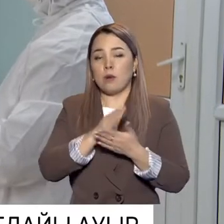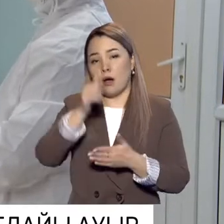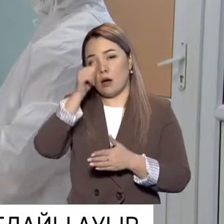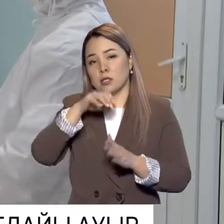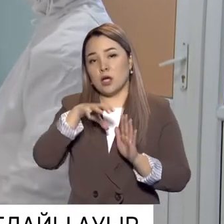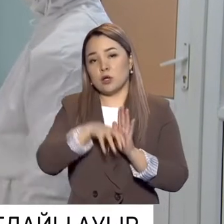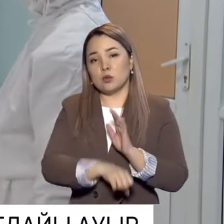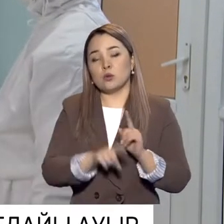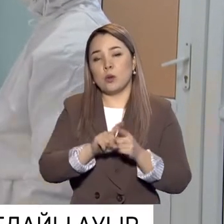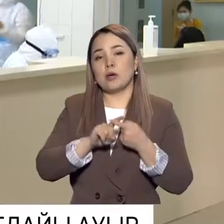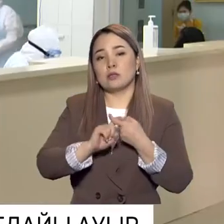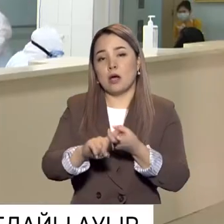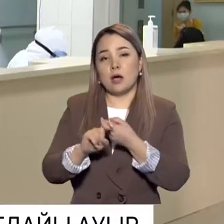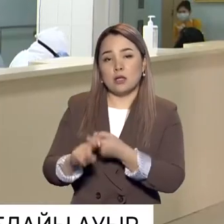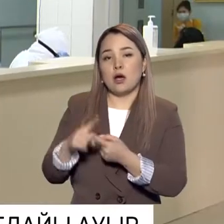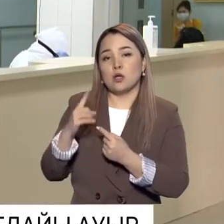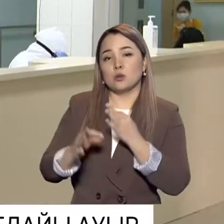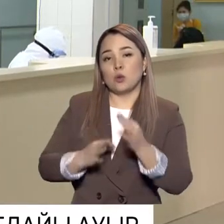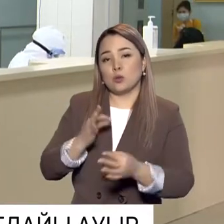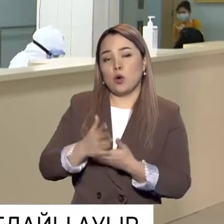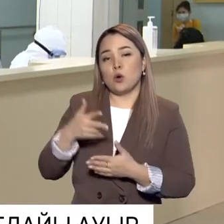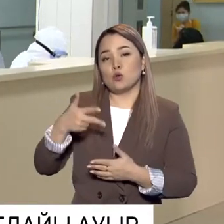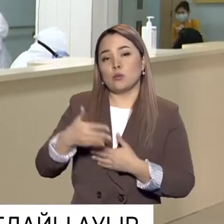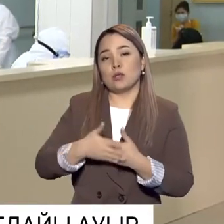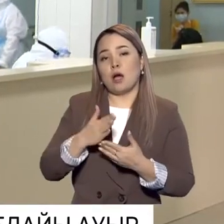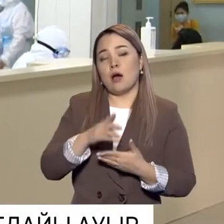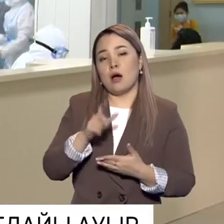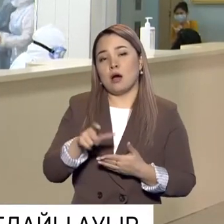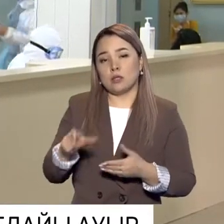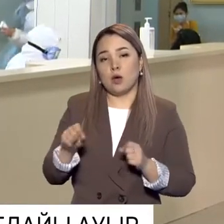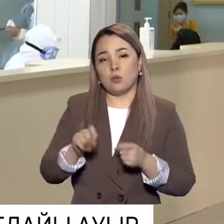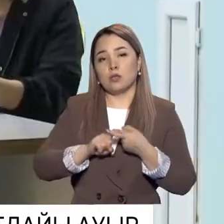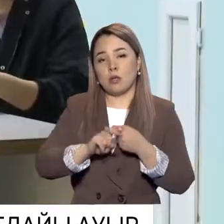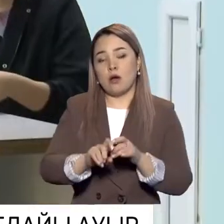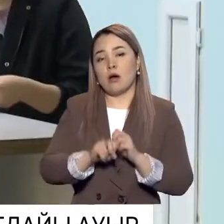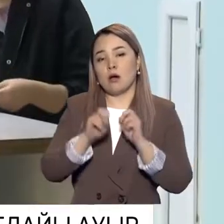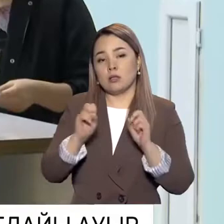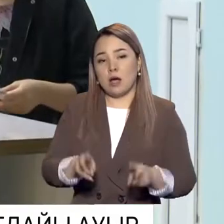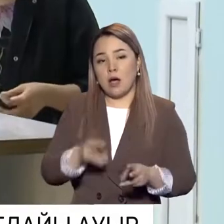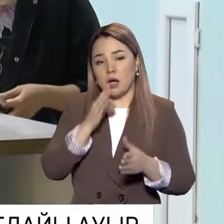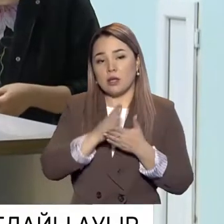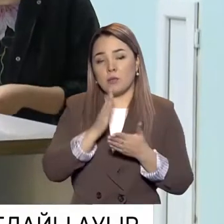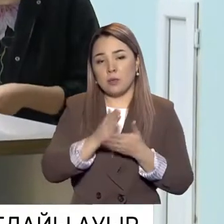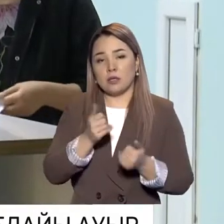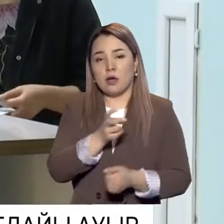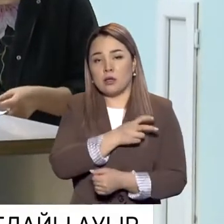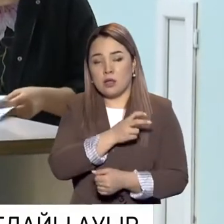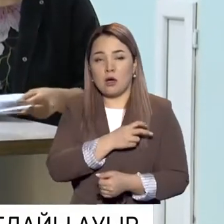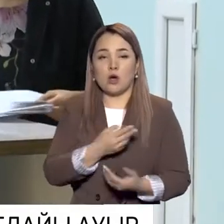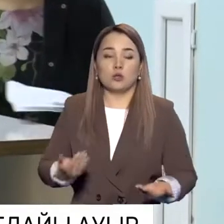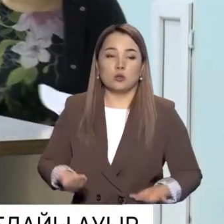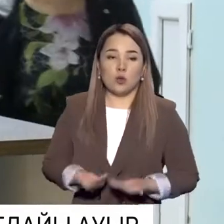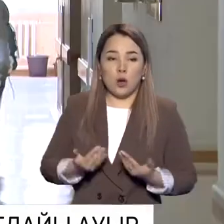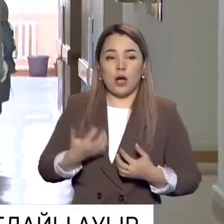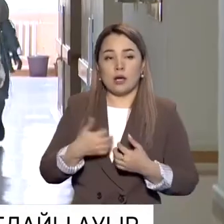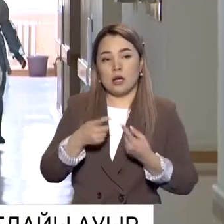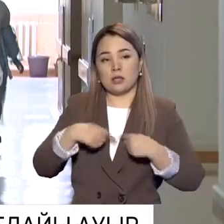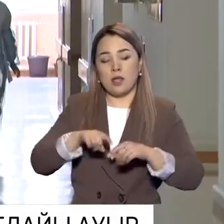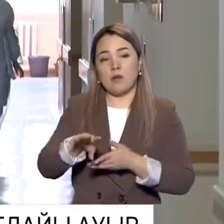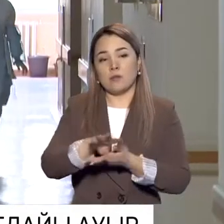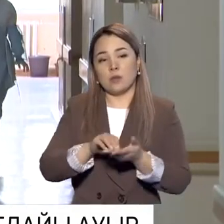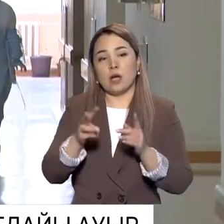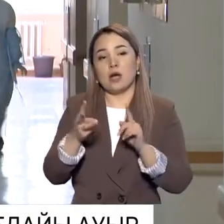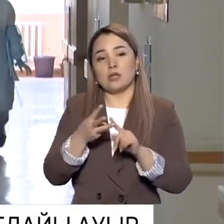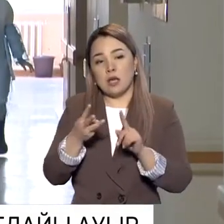соңына қарай індет жұқтырғандар тәулігіне 3000 адамға жетуі мүмкін деген қауіп бар. Дәрігерлер тұрғындар арасында вакцинация мен